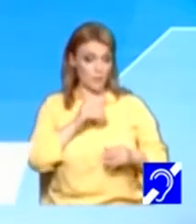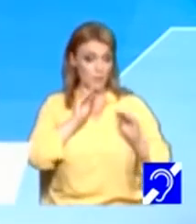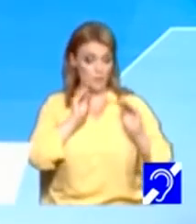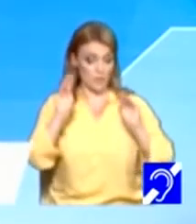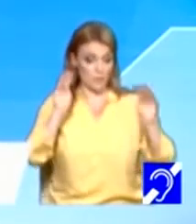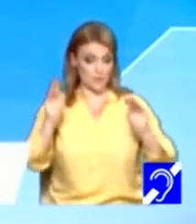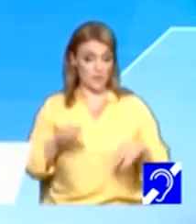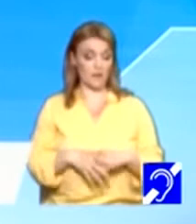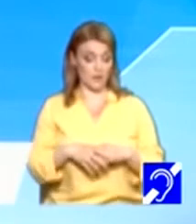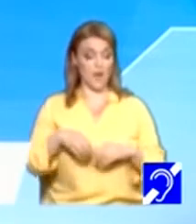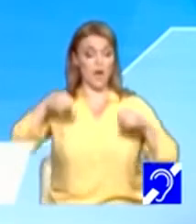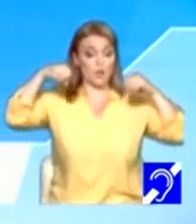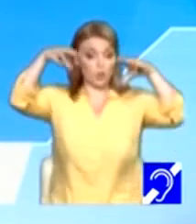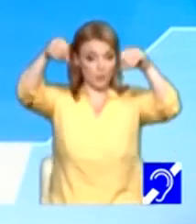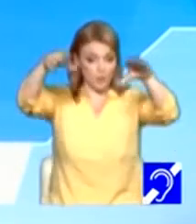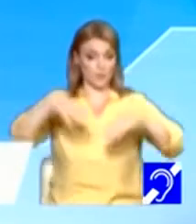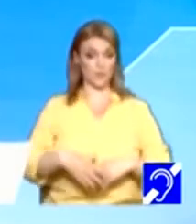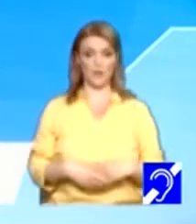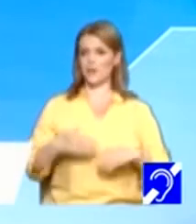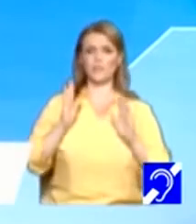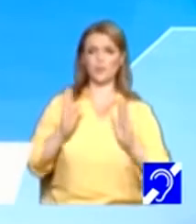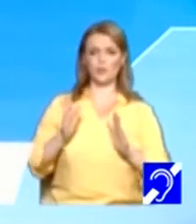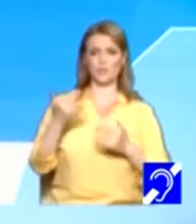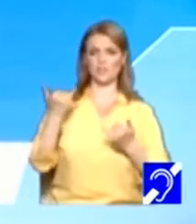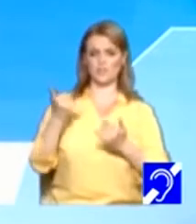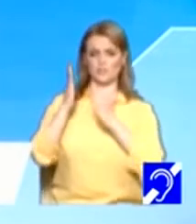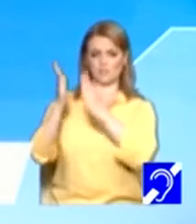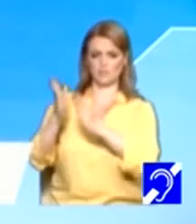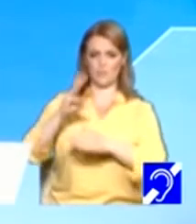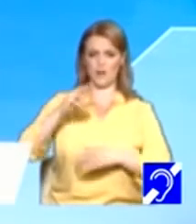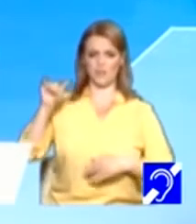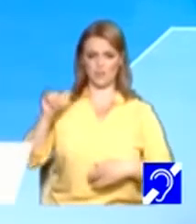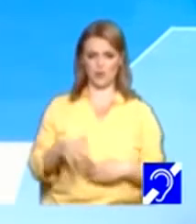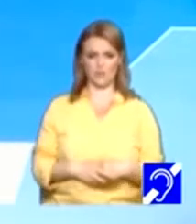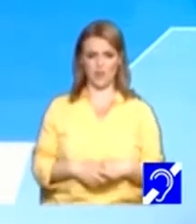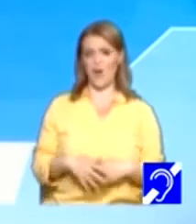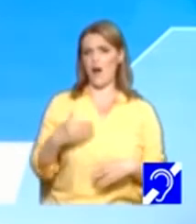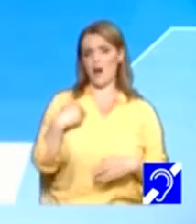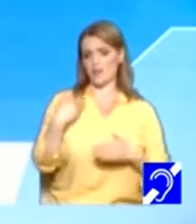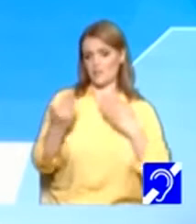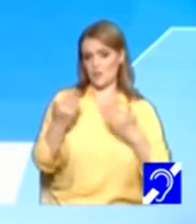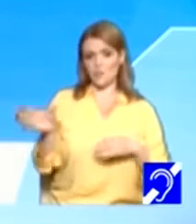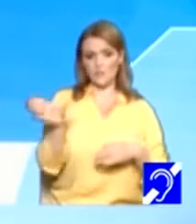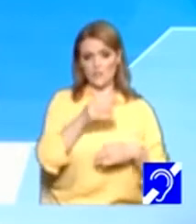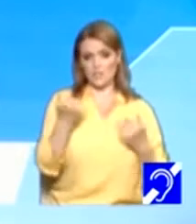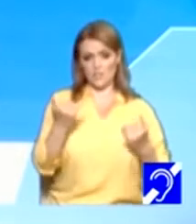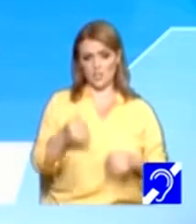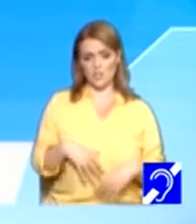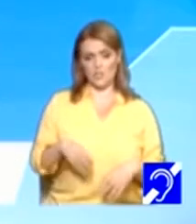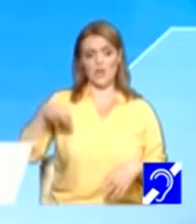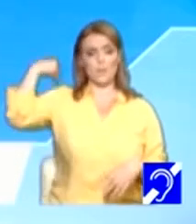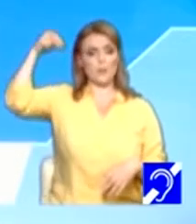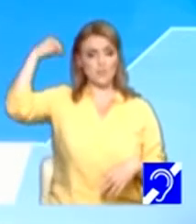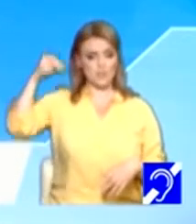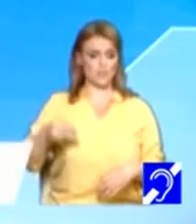nu arunc pe această piatră doar în grădina Maia Sandu, e întrebarea și la ceilalți, de exemplu, 18 președinți de raioane din partea Partidului Socialiștilor, care știm foarte